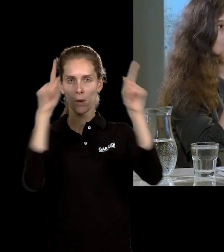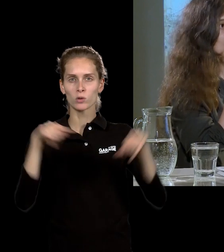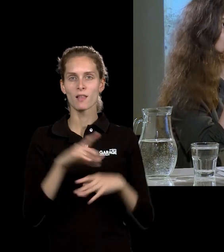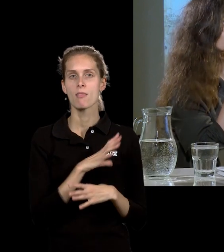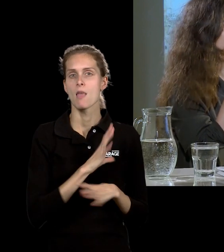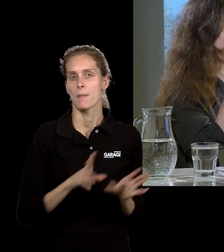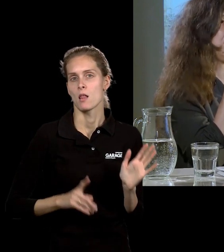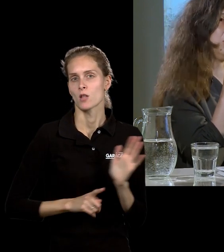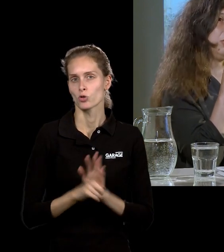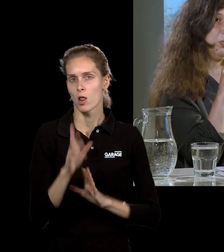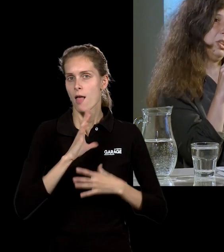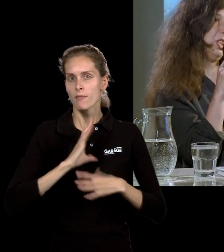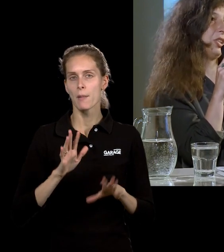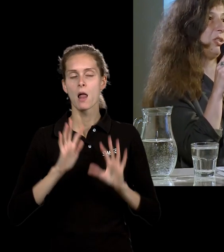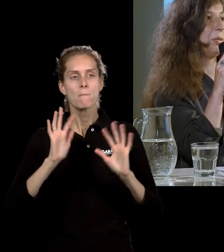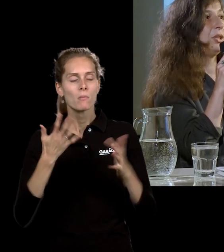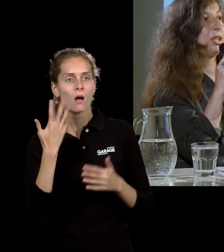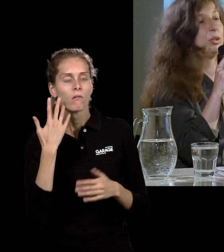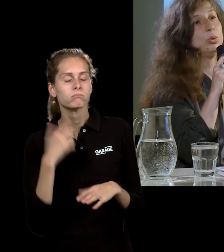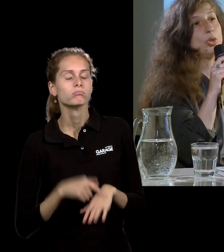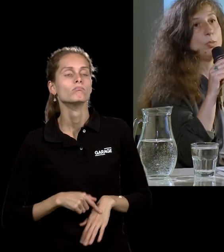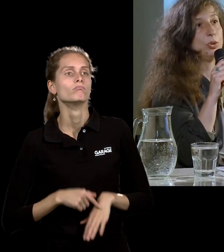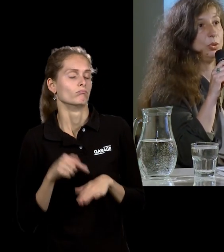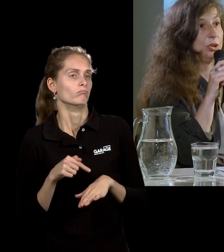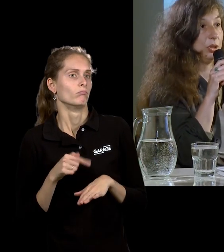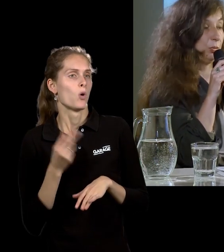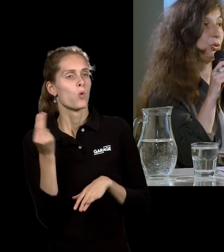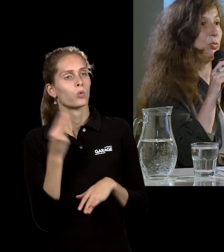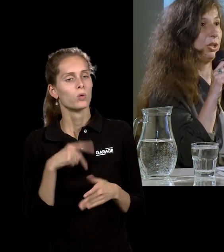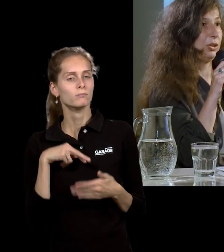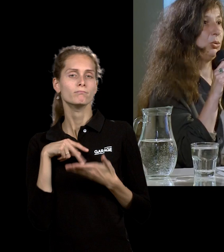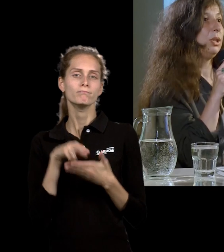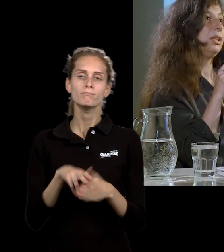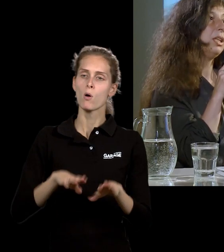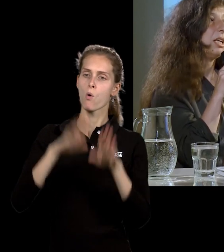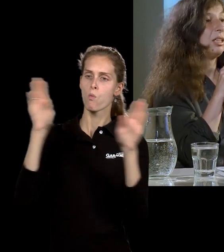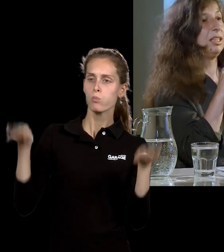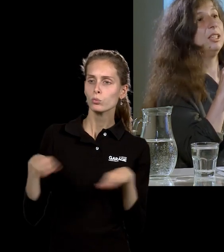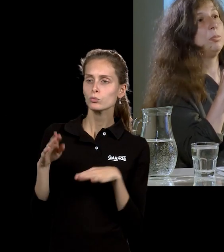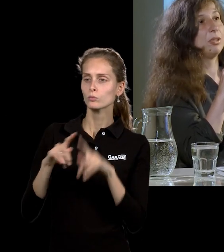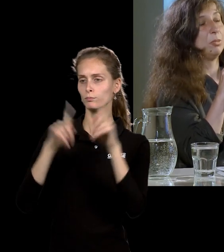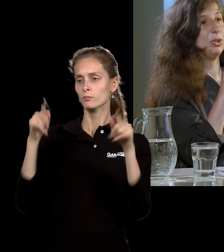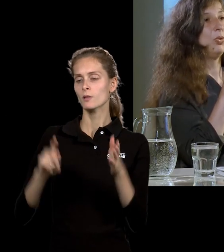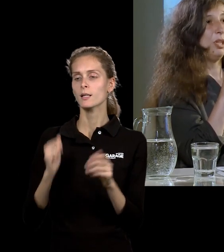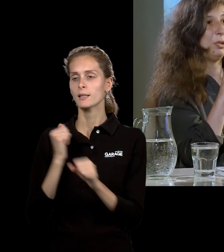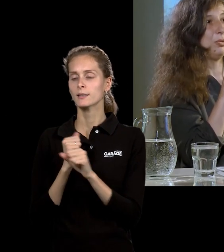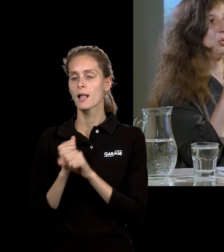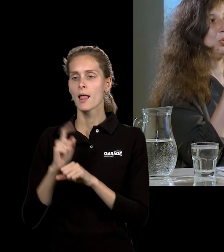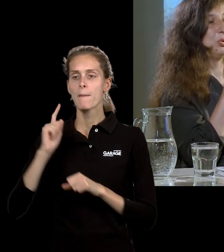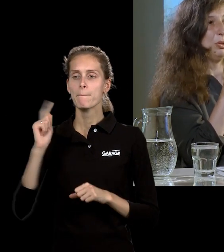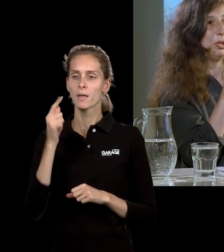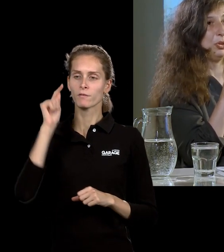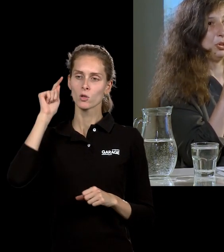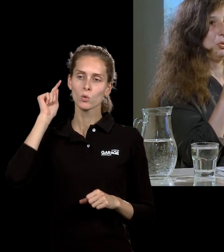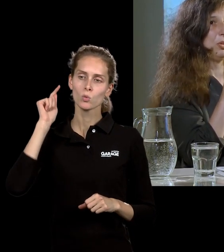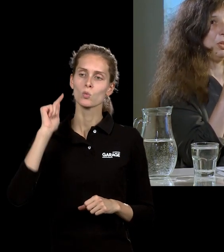Не было момента, когда вот этого патетического момента, когда художник подходит к пустому холсту и делает первый мазок или первую